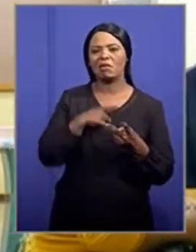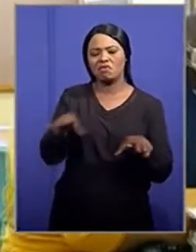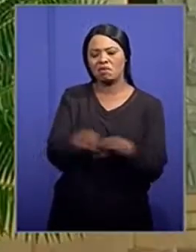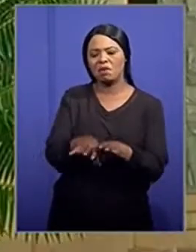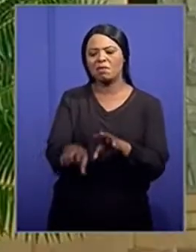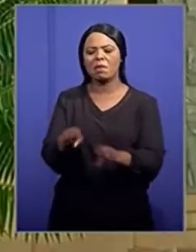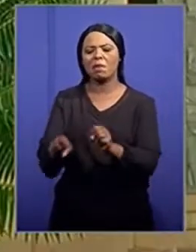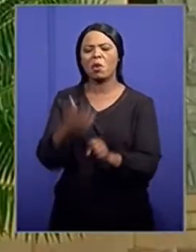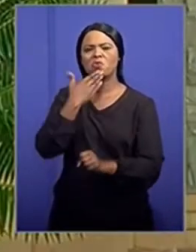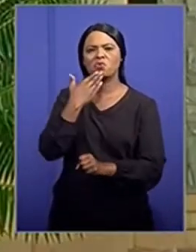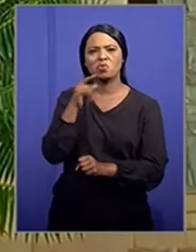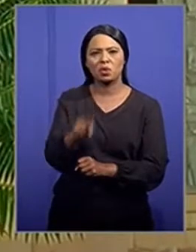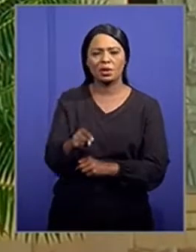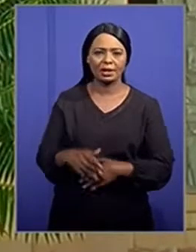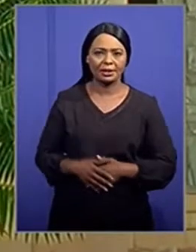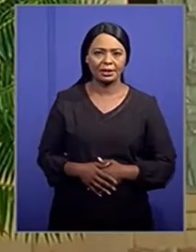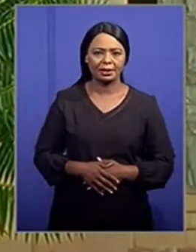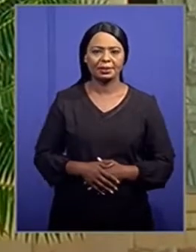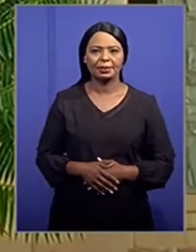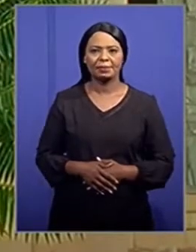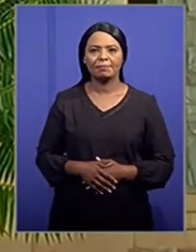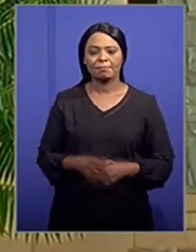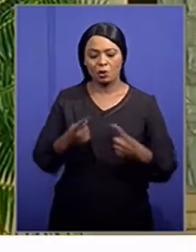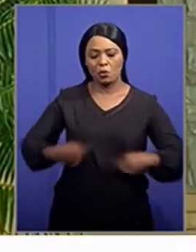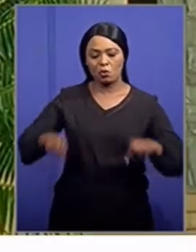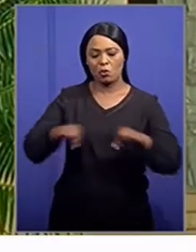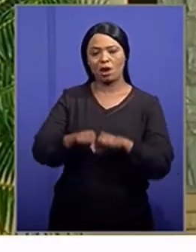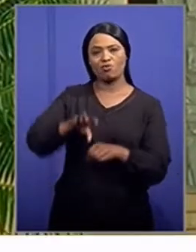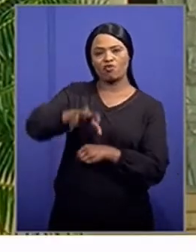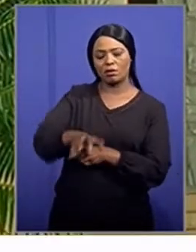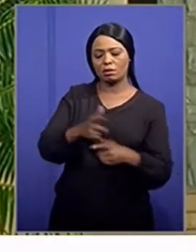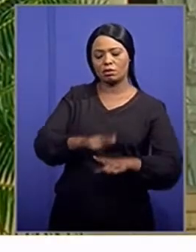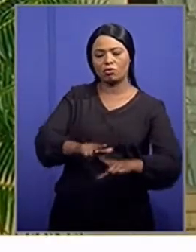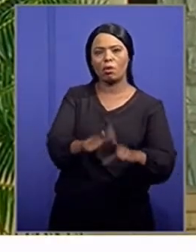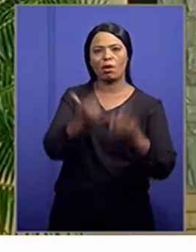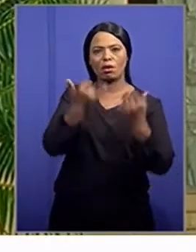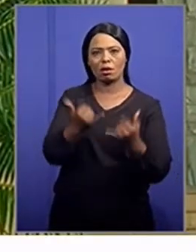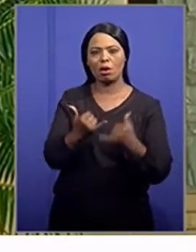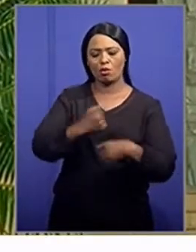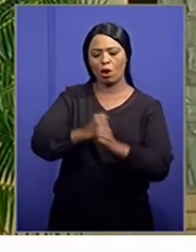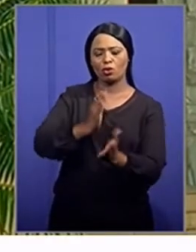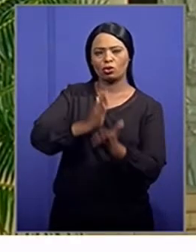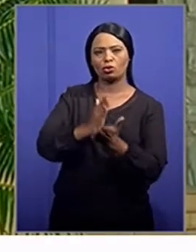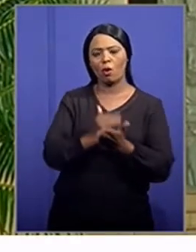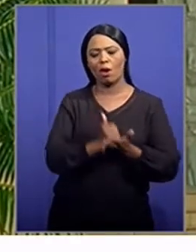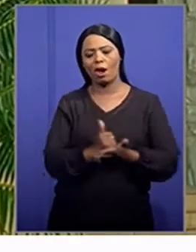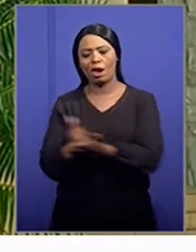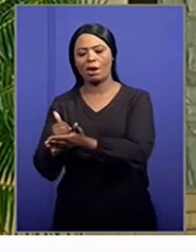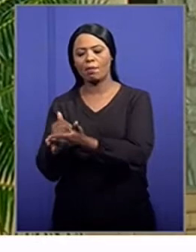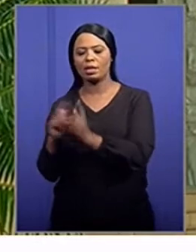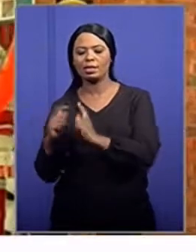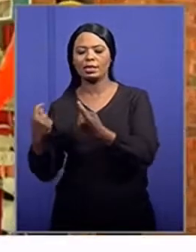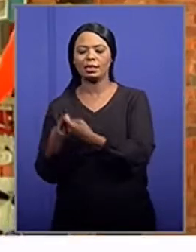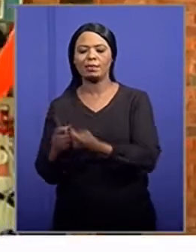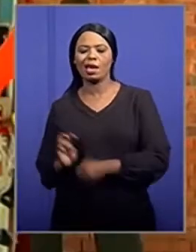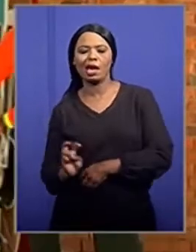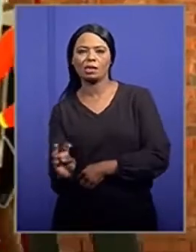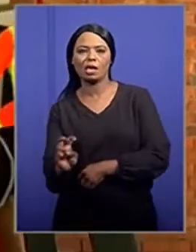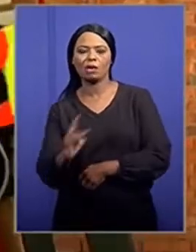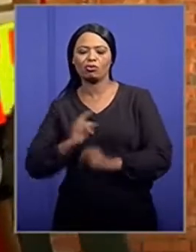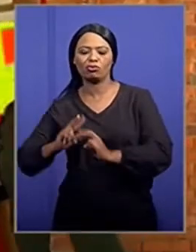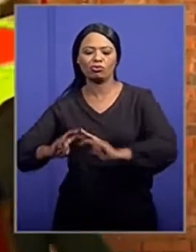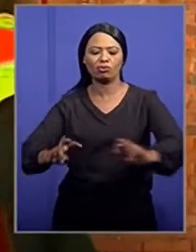matlakala. Rena as mmušo wa province re ikemišeditše go thuša batho ba SIU go tšwetša pele di-investigations